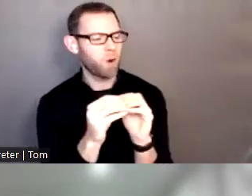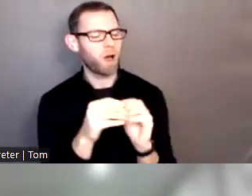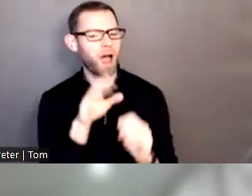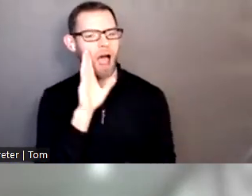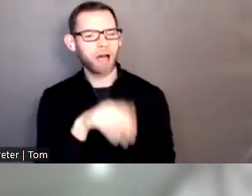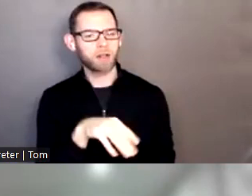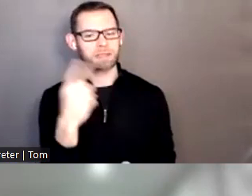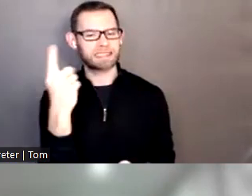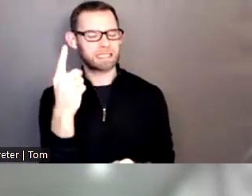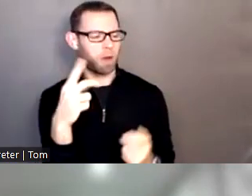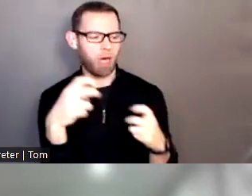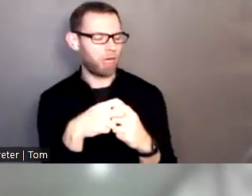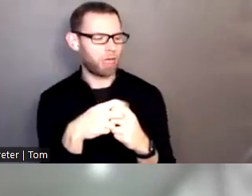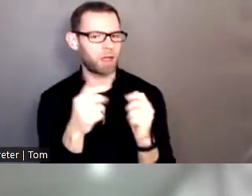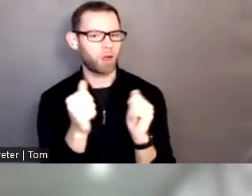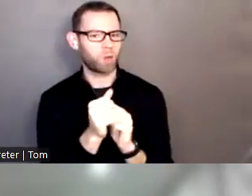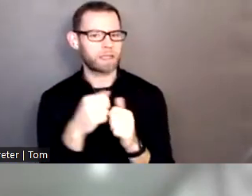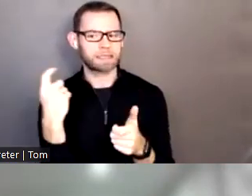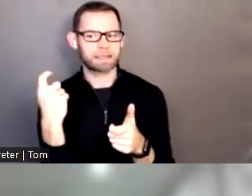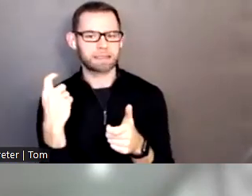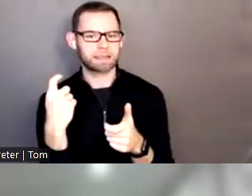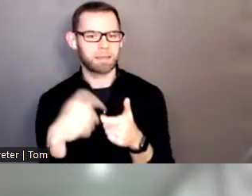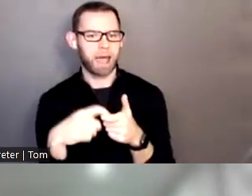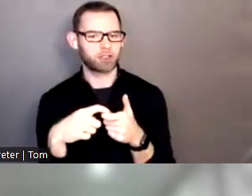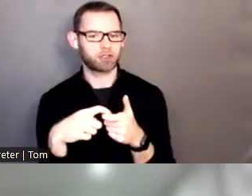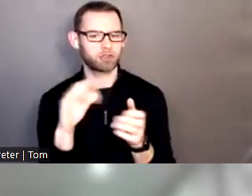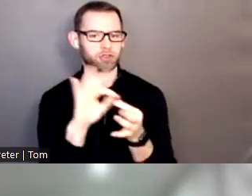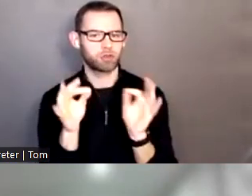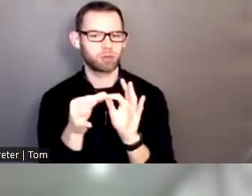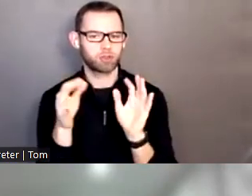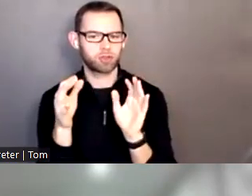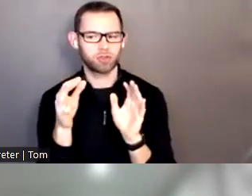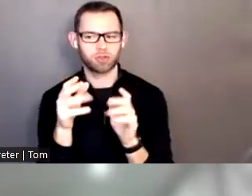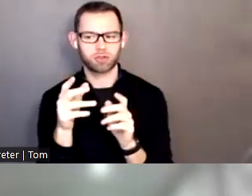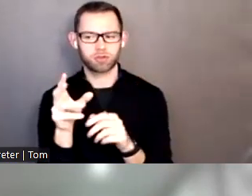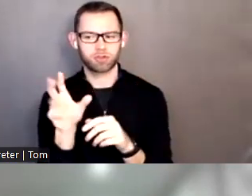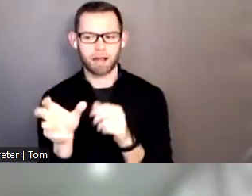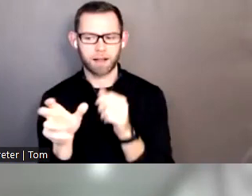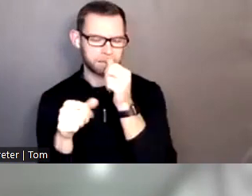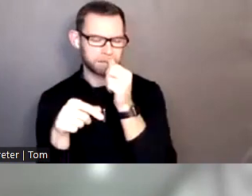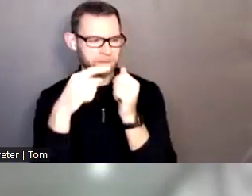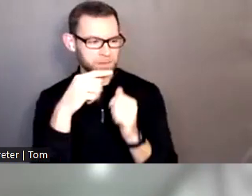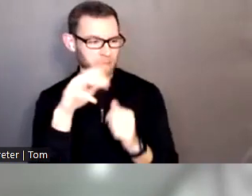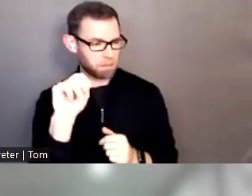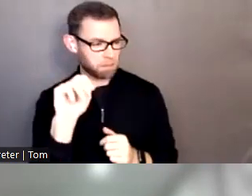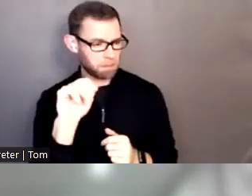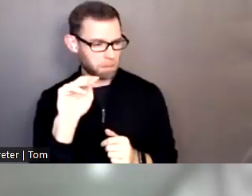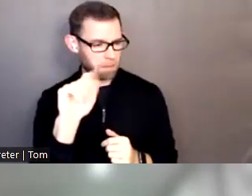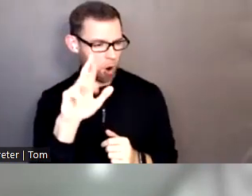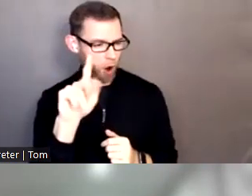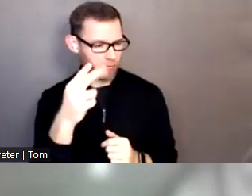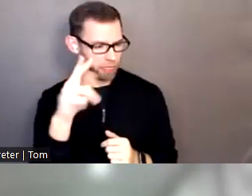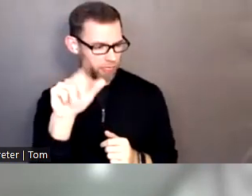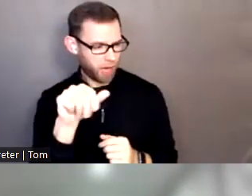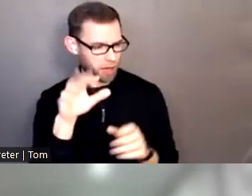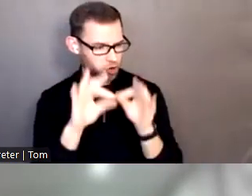I just Il y a un have monde qui a un someone problème respond pour to les the rentrer question dans la partie and just to help et the person espagnol